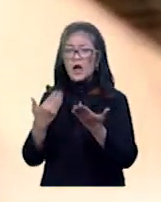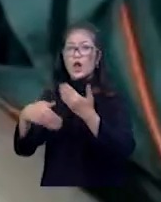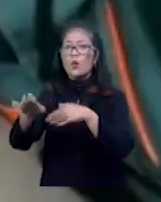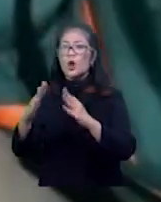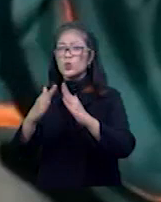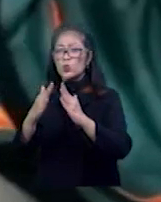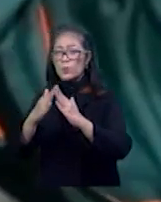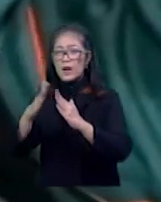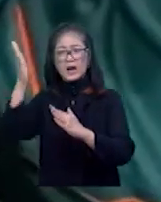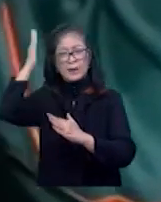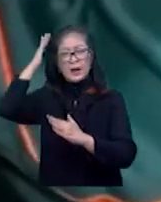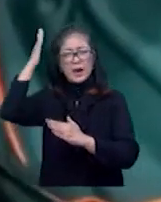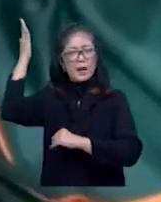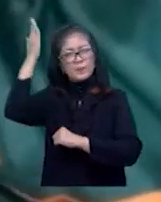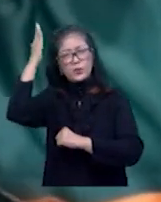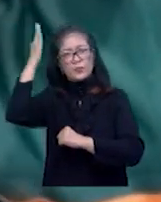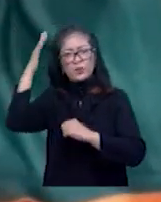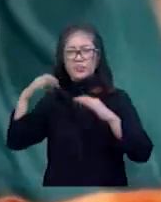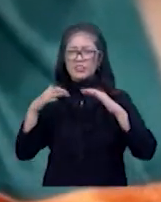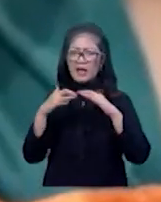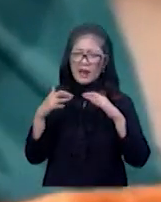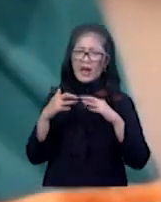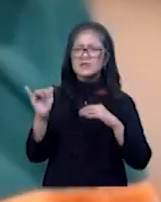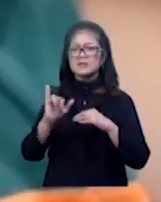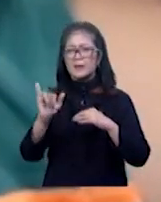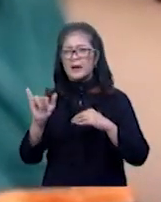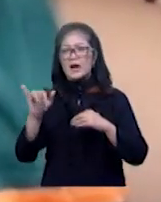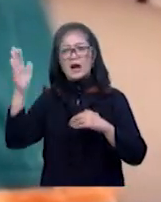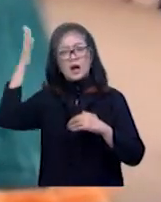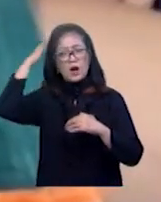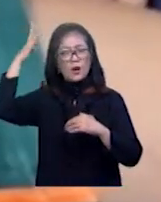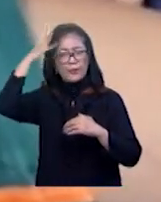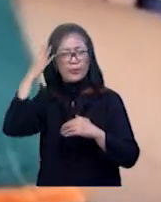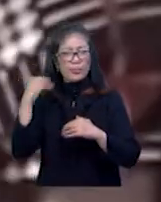membenturkan kepalanya ke tanah hingga sering tubuhnya berlumuran lumpur tanah.